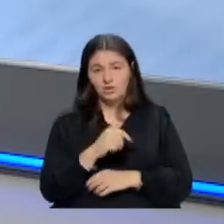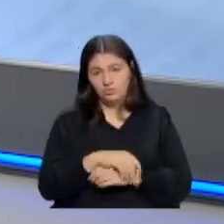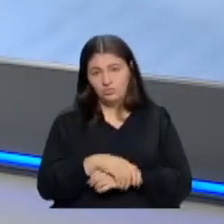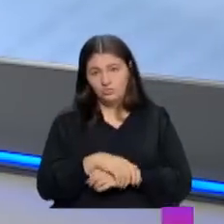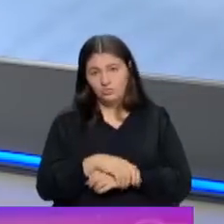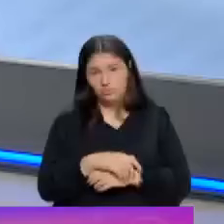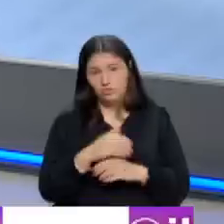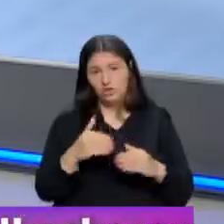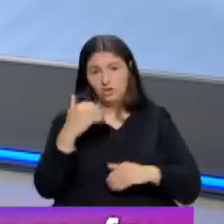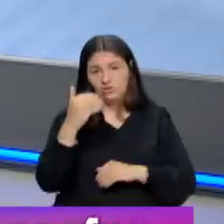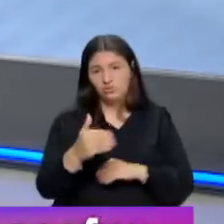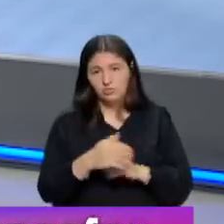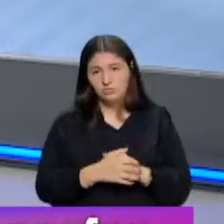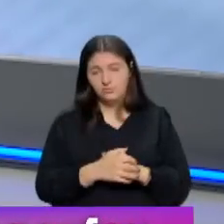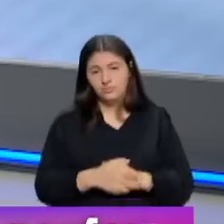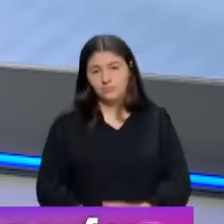başıma